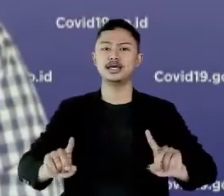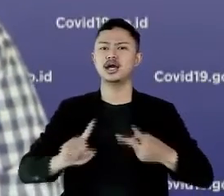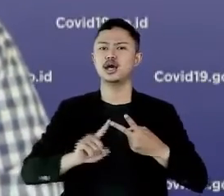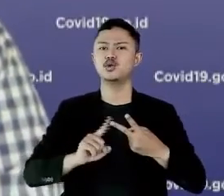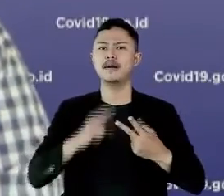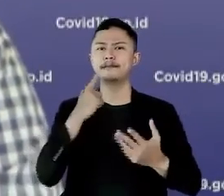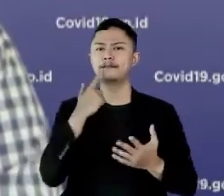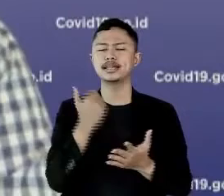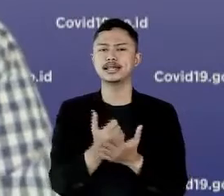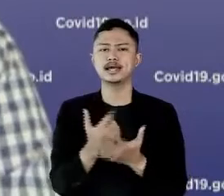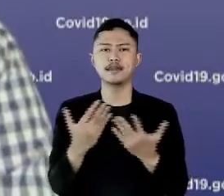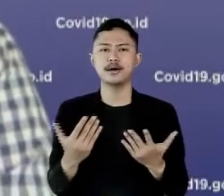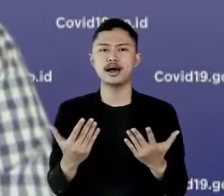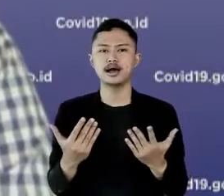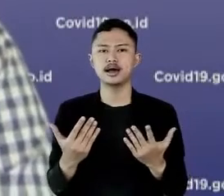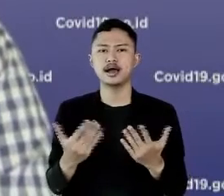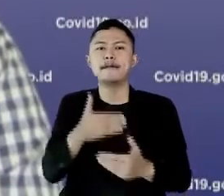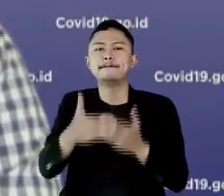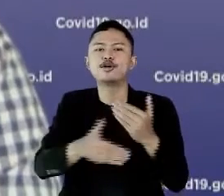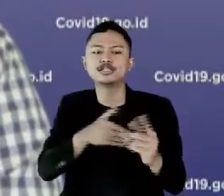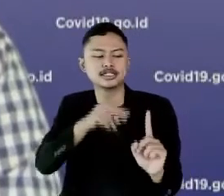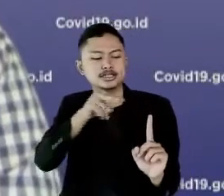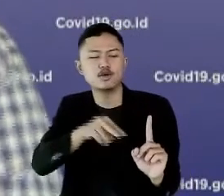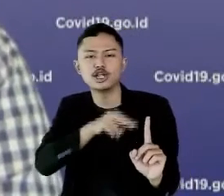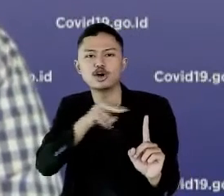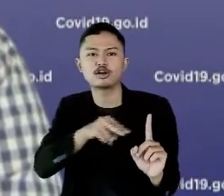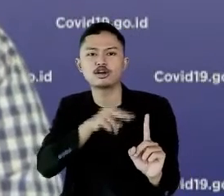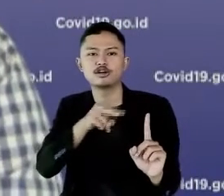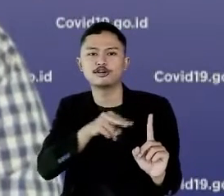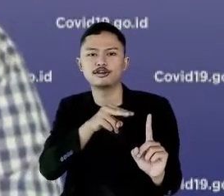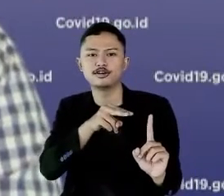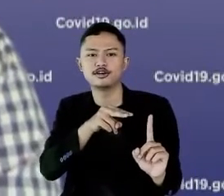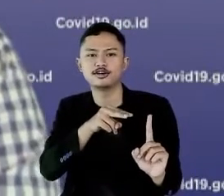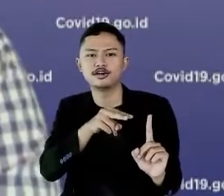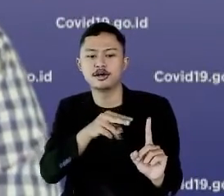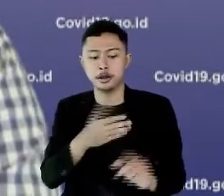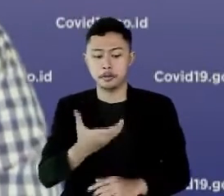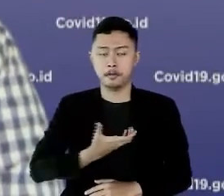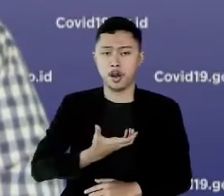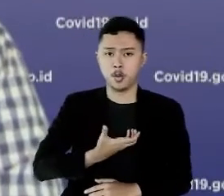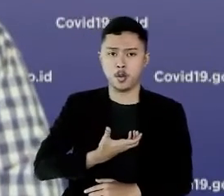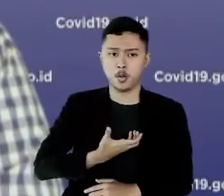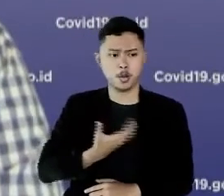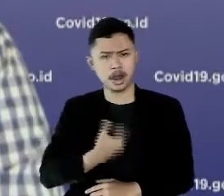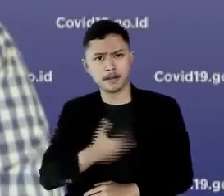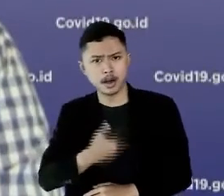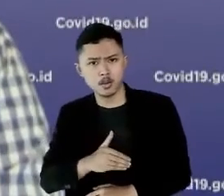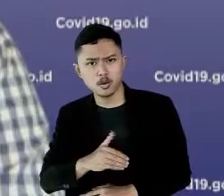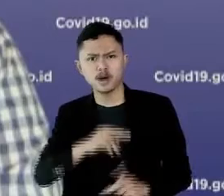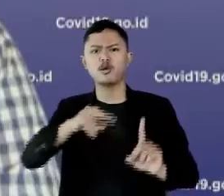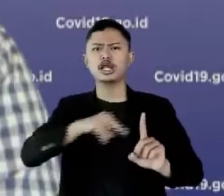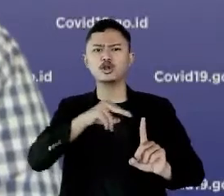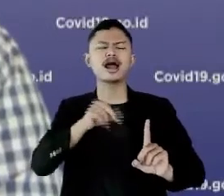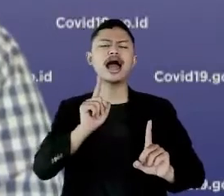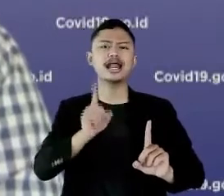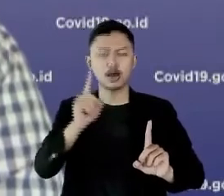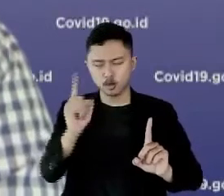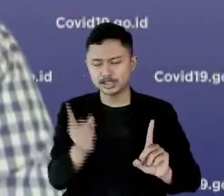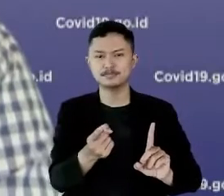hal yang lain yaitu pengawasan, ya pemantauan dan penegakan. Mau tidak mau menurut saya memang harus